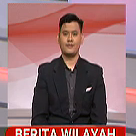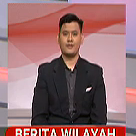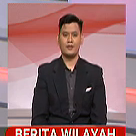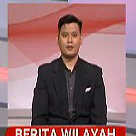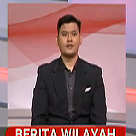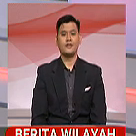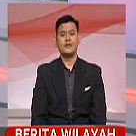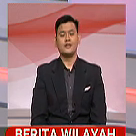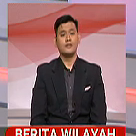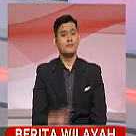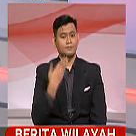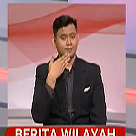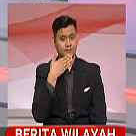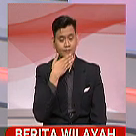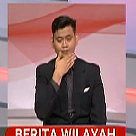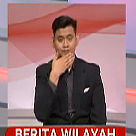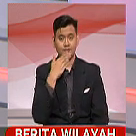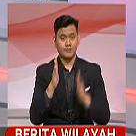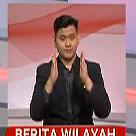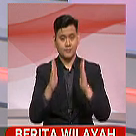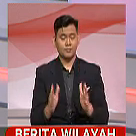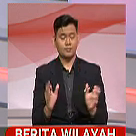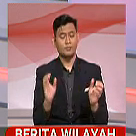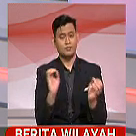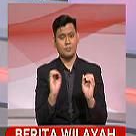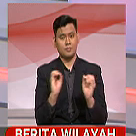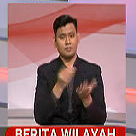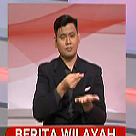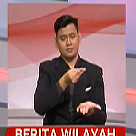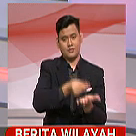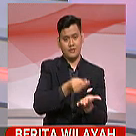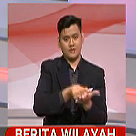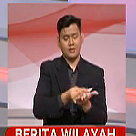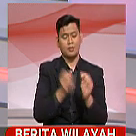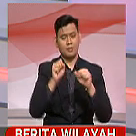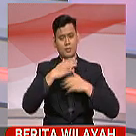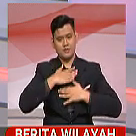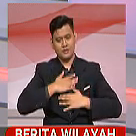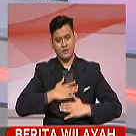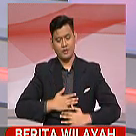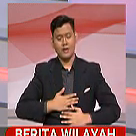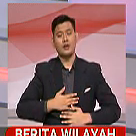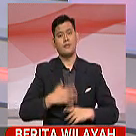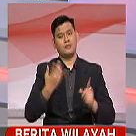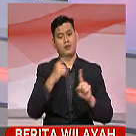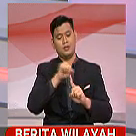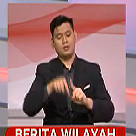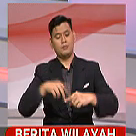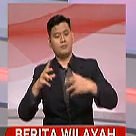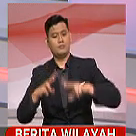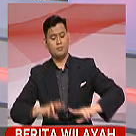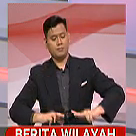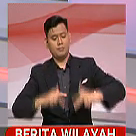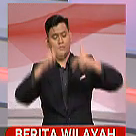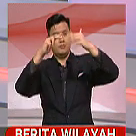Belia hilang punca pendapatan boleh menghela nafas lega selain pembinaan jabatan di Kampung Togop Laut Bakal memudahkan